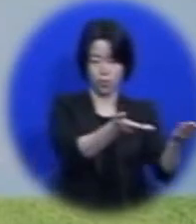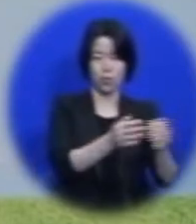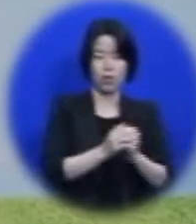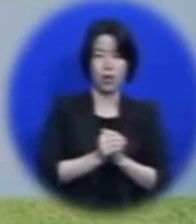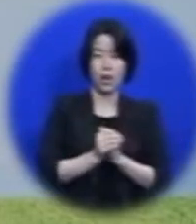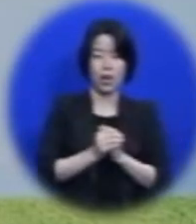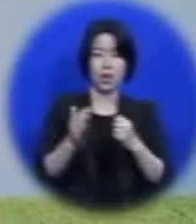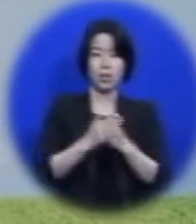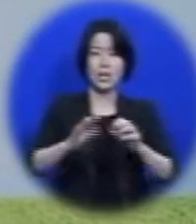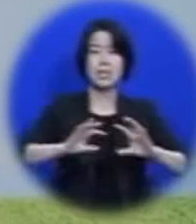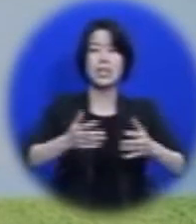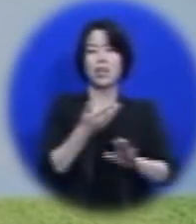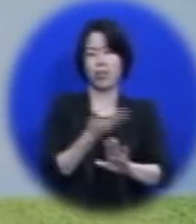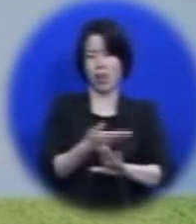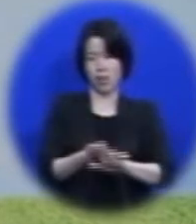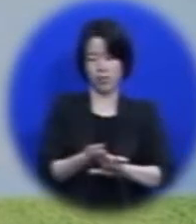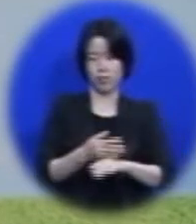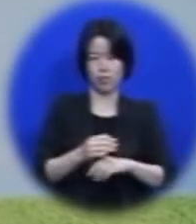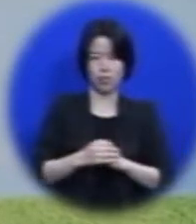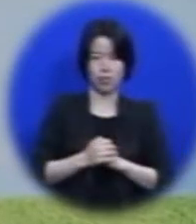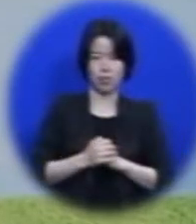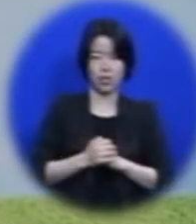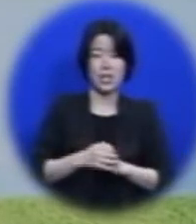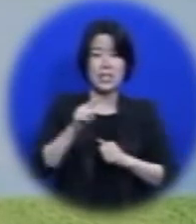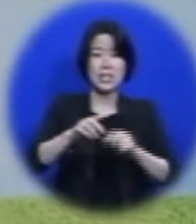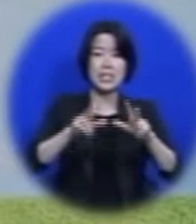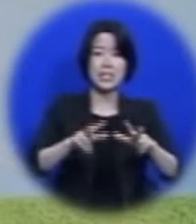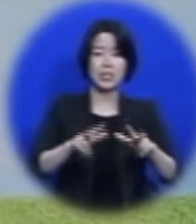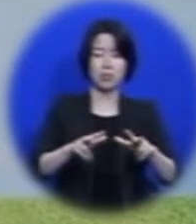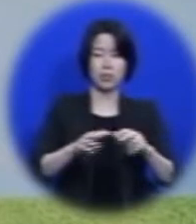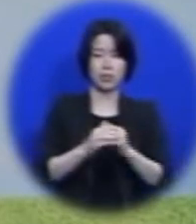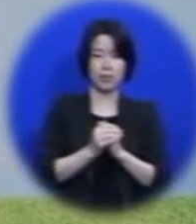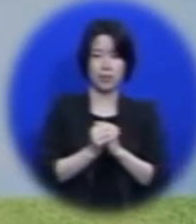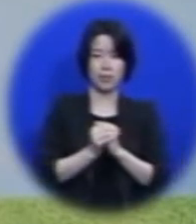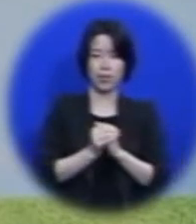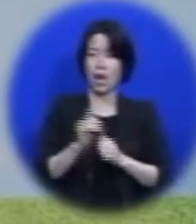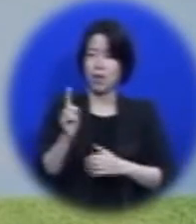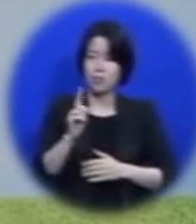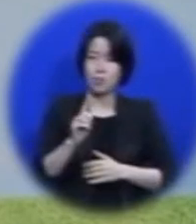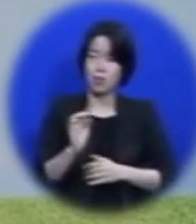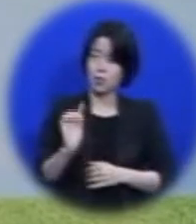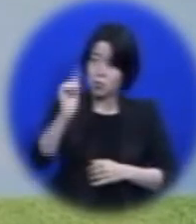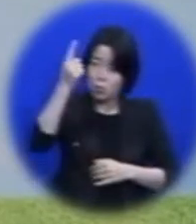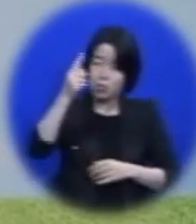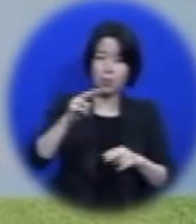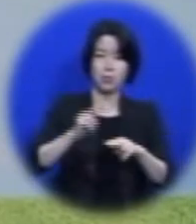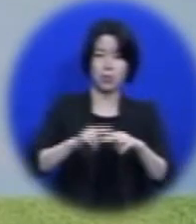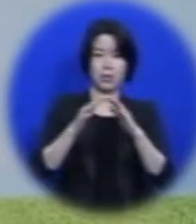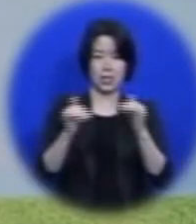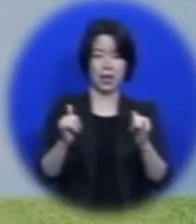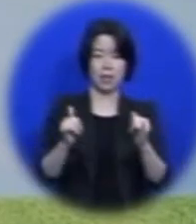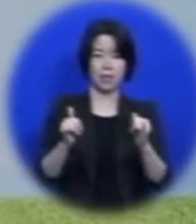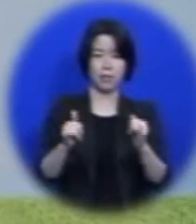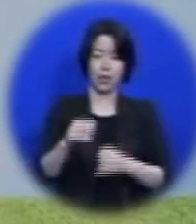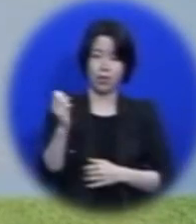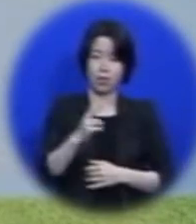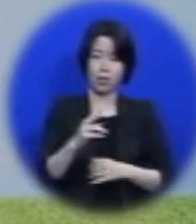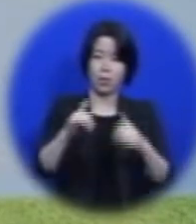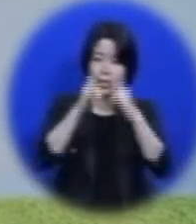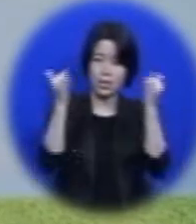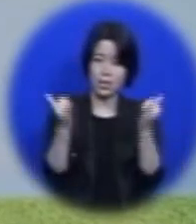그래서 세상이 달라져 버렸습니다. 지금은 뭐 고위공직자들 또는 뭐